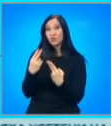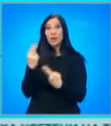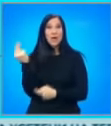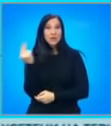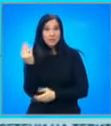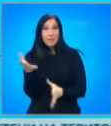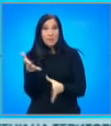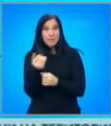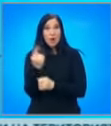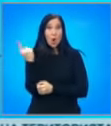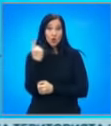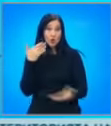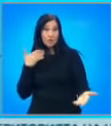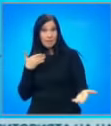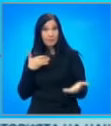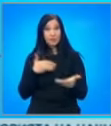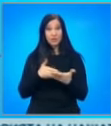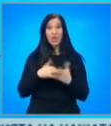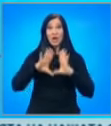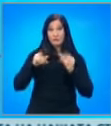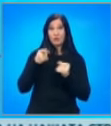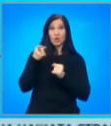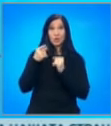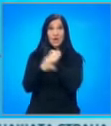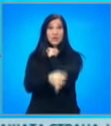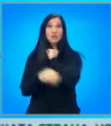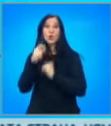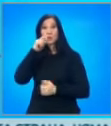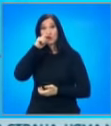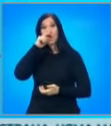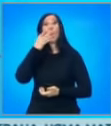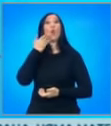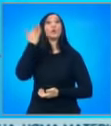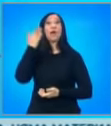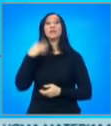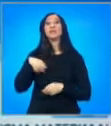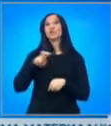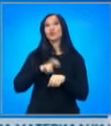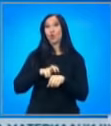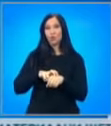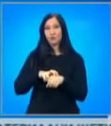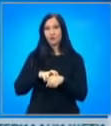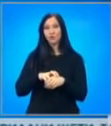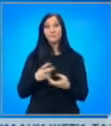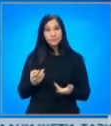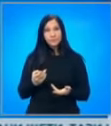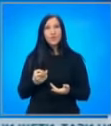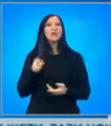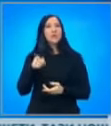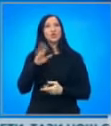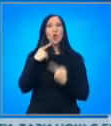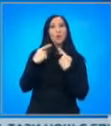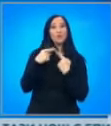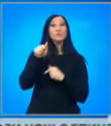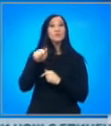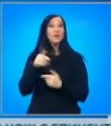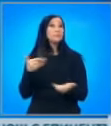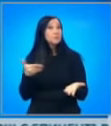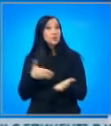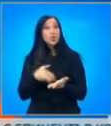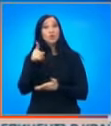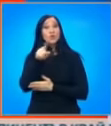Сърбия намери още един повод в цялата тази история да се гордее с Джокович. Сега обаче ще поговорим за това,